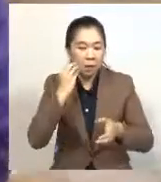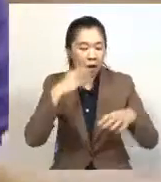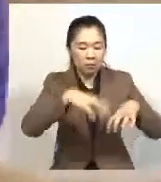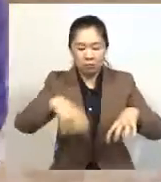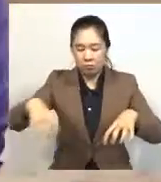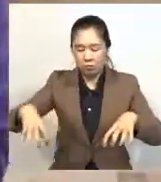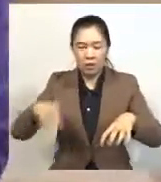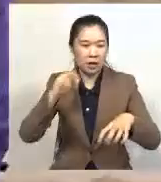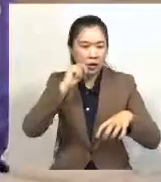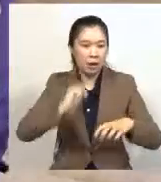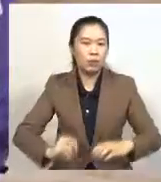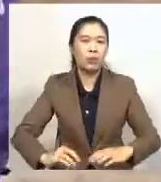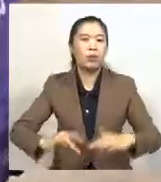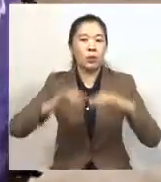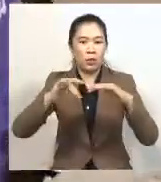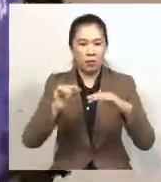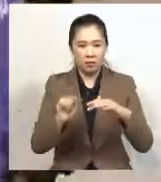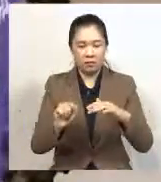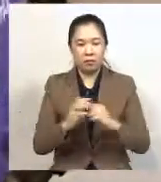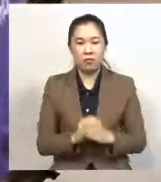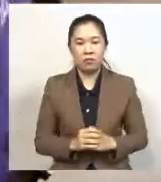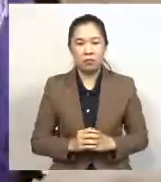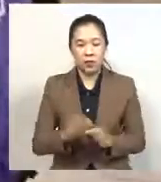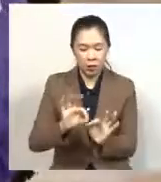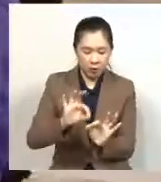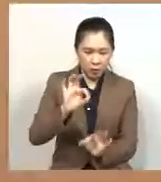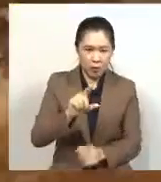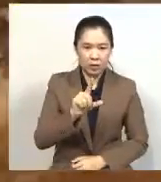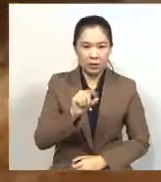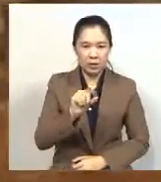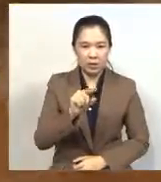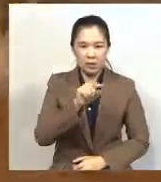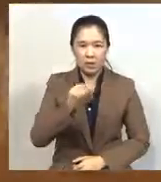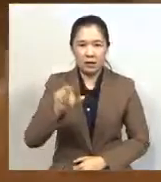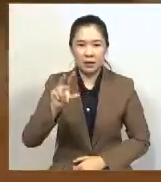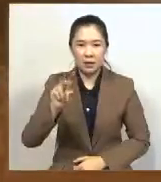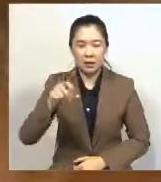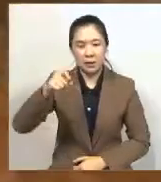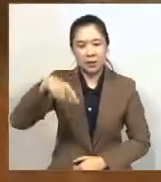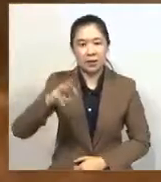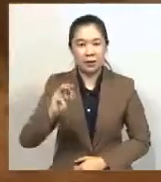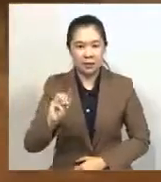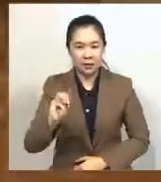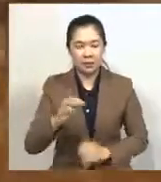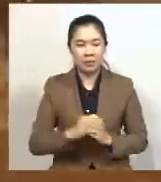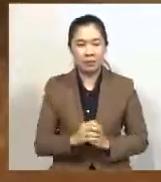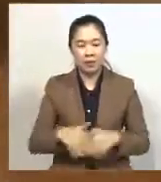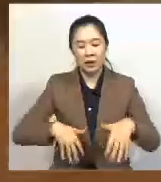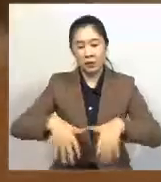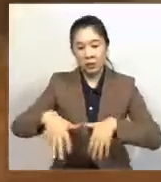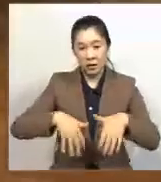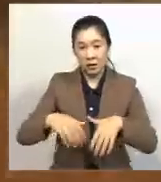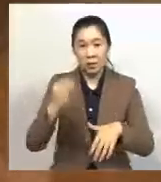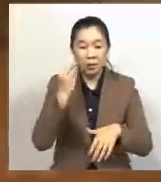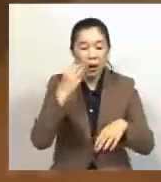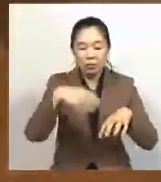ของประชาชนที่อยู่ในระแวกนั้นโดยมีความสูงอยู่ที่20 ถึง 30 เซนติเมตรค่ะทำให้ชาวบ้านที่อยู่ในบริเว